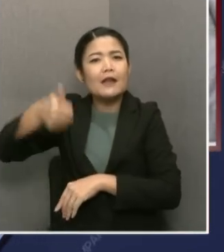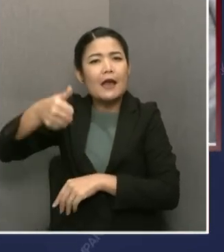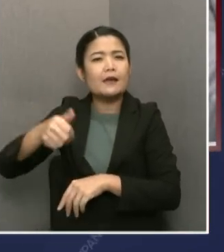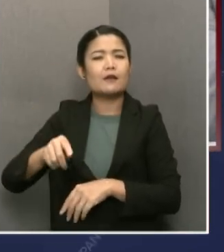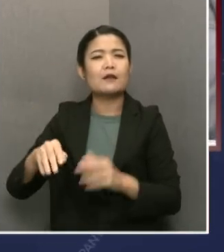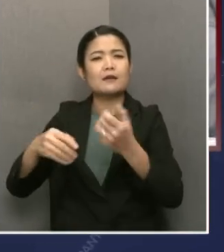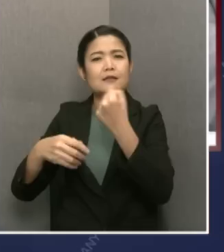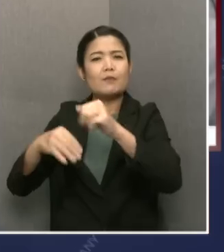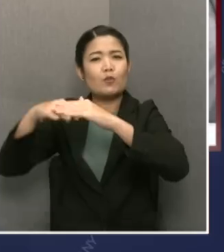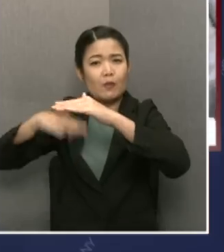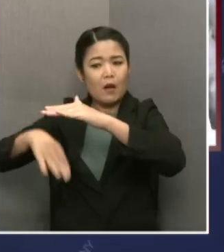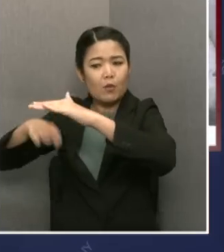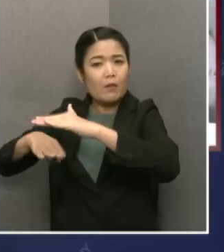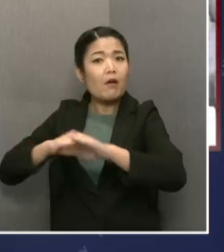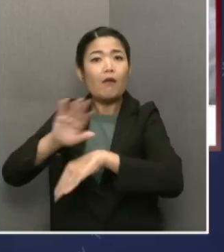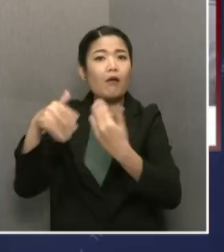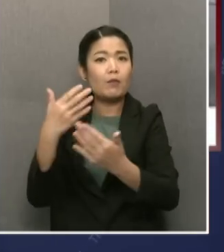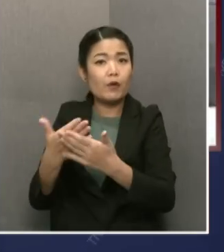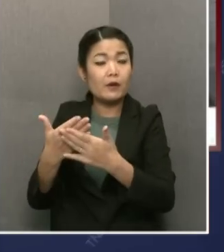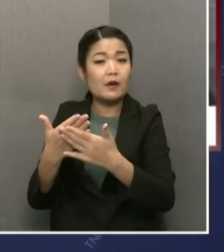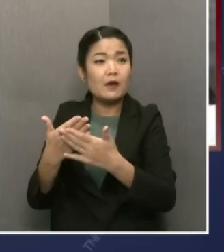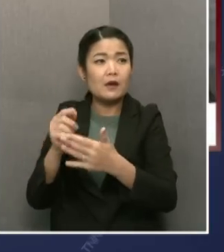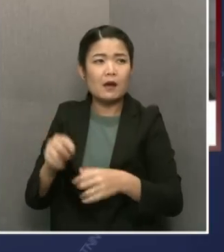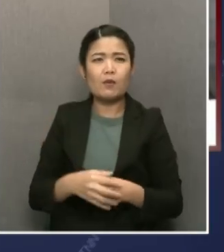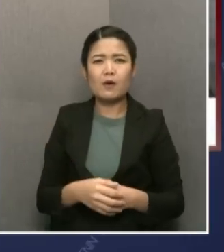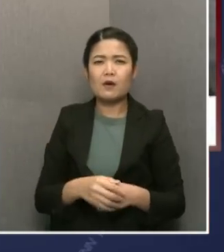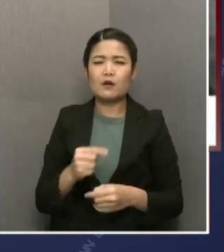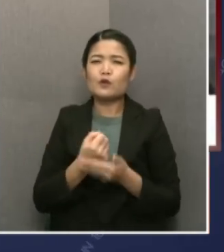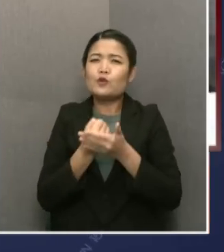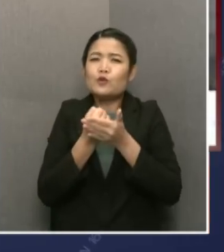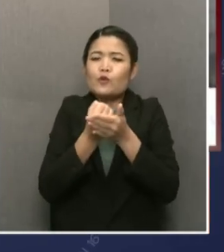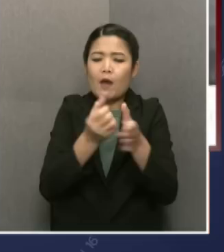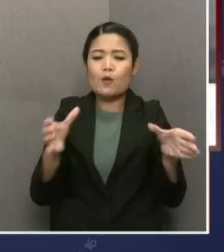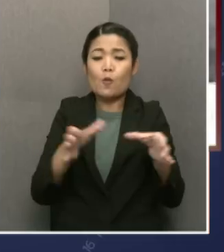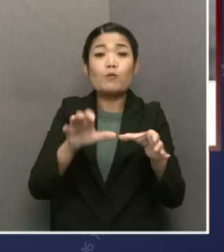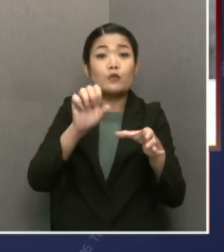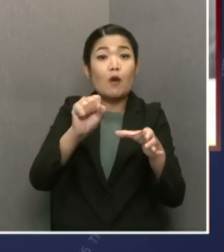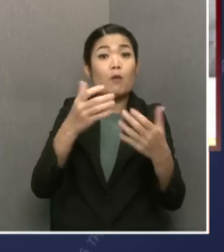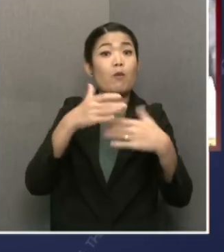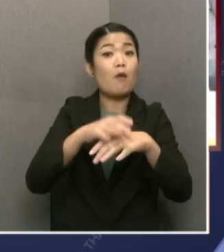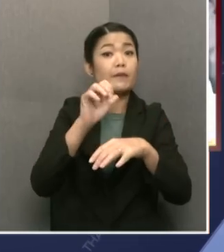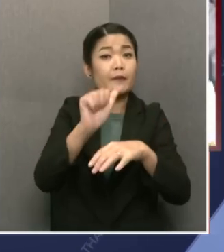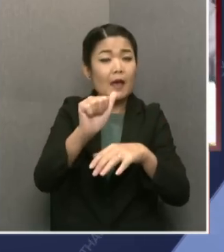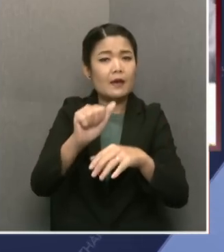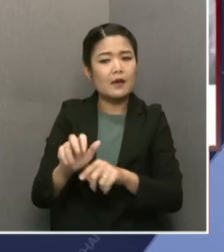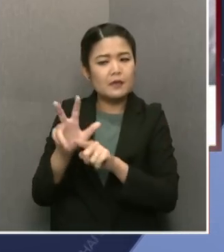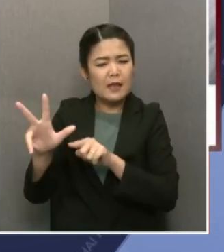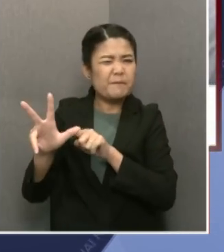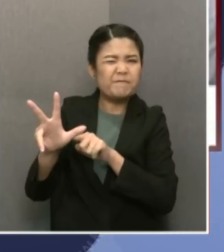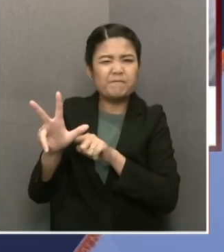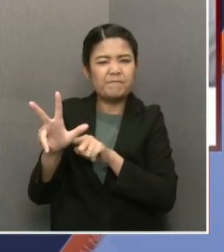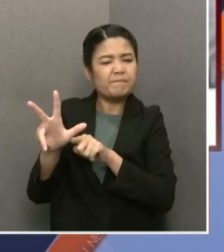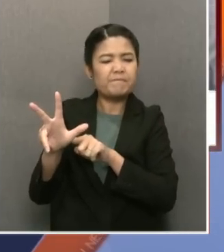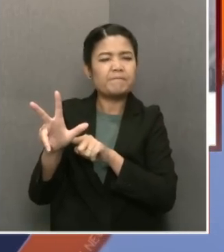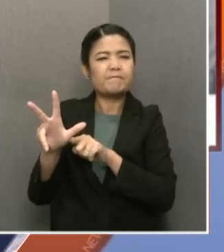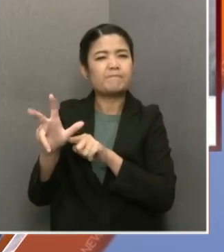พรรคที่ต่ำ 10ที่นั่งทั้งหมดเนี่ยเ่อกระบวนการในการที่จะพยุงรัฐบาลเนี่ยนะครับโดยมีพรรคอันดับ 3รองรับเนี่ยมันจึงไม่เกิดขึ้น